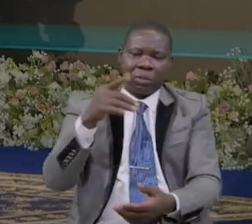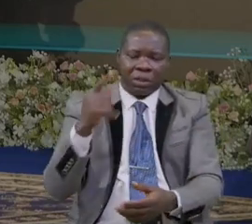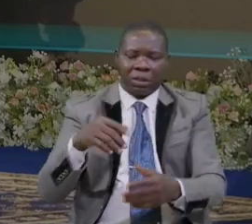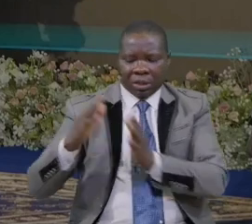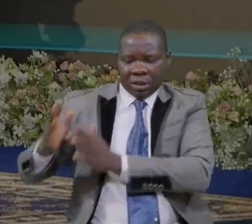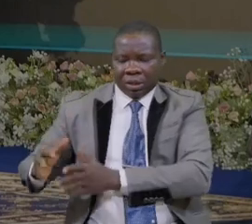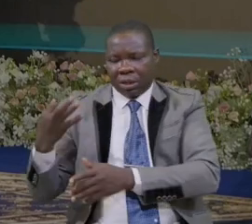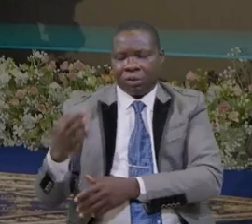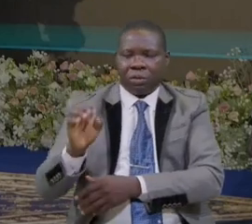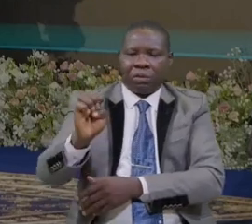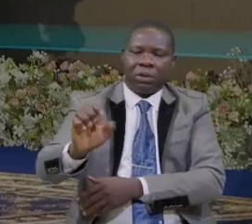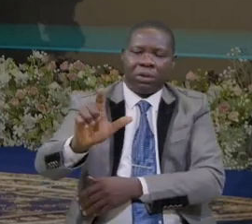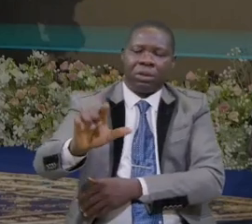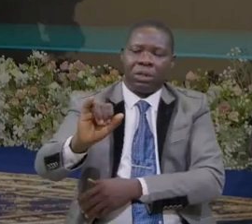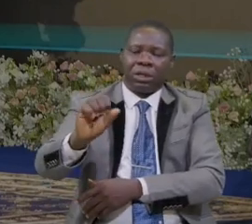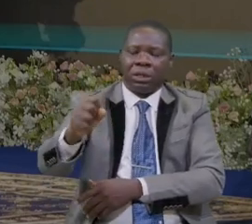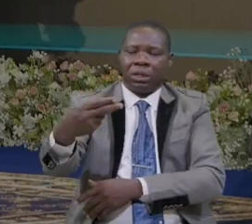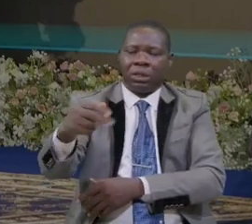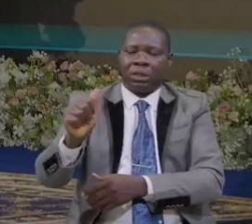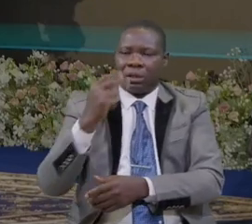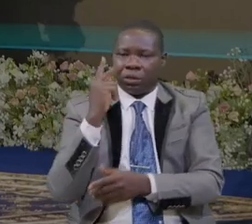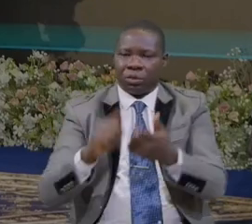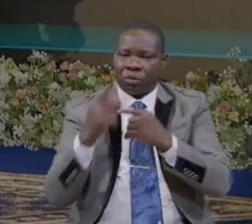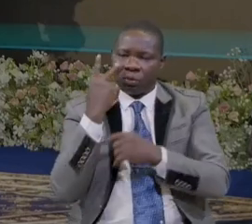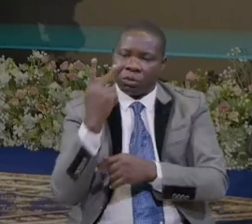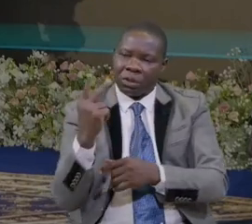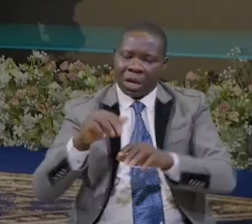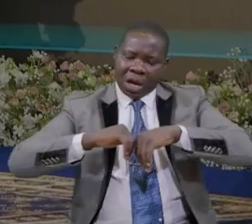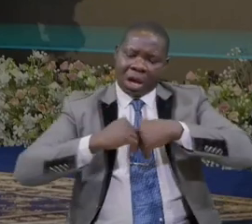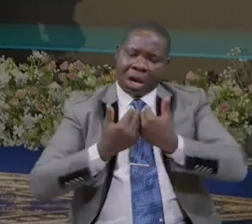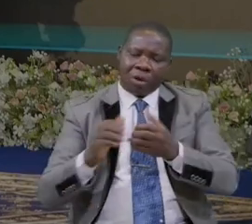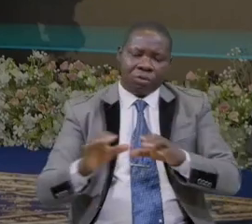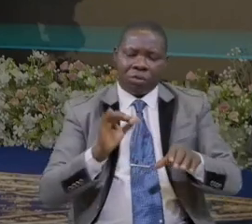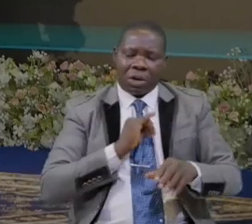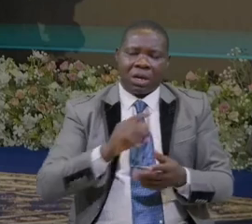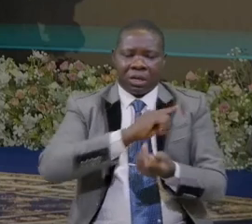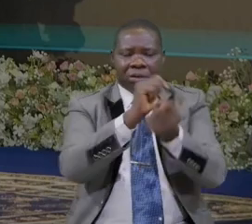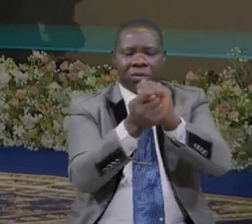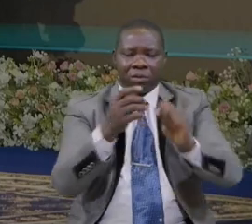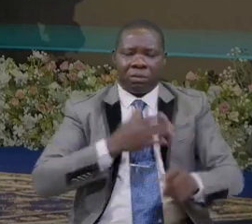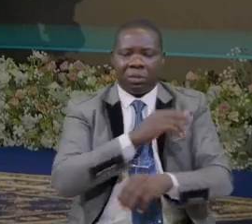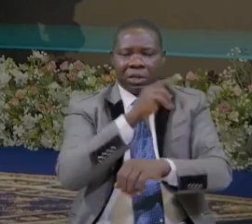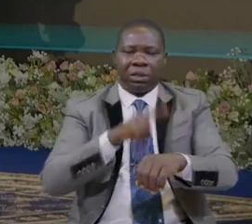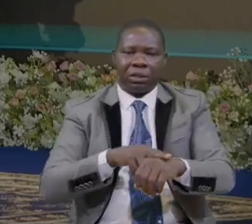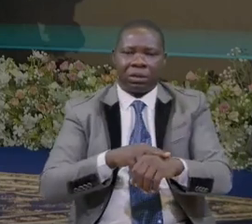côte avec Élisée pour voir comment est-ce que je peux transformer ma nation.